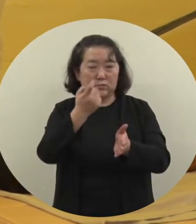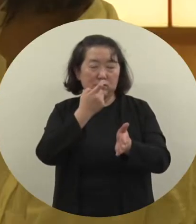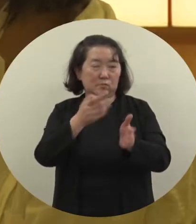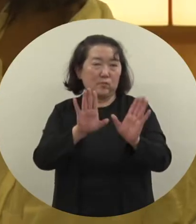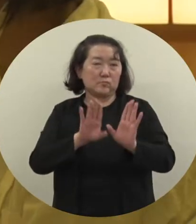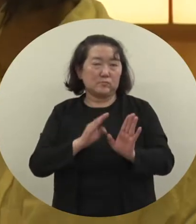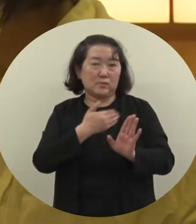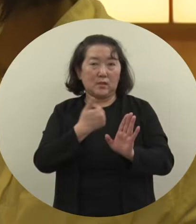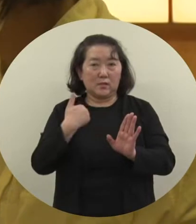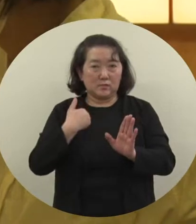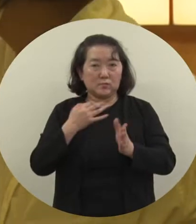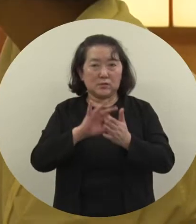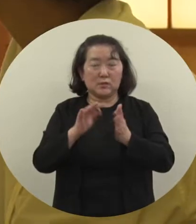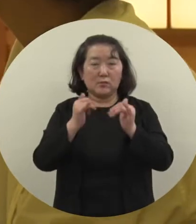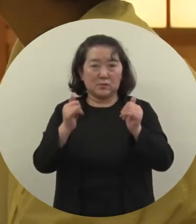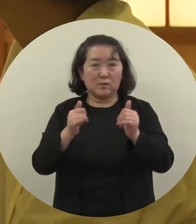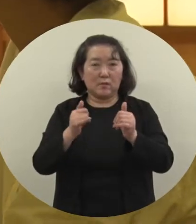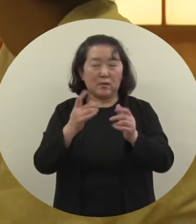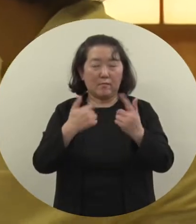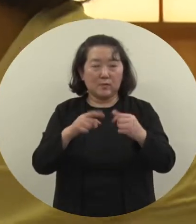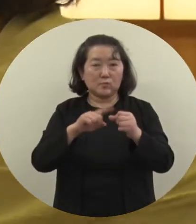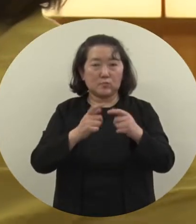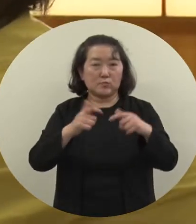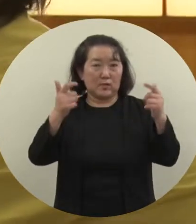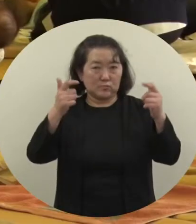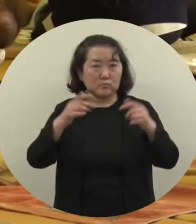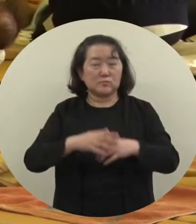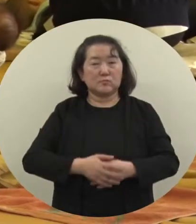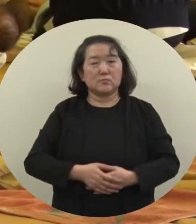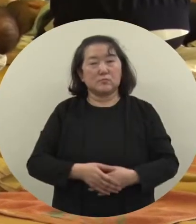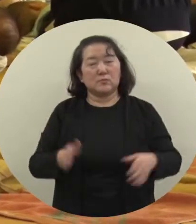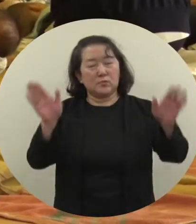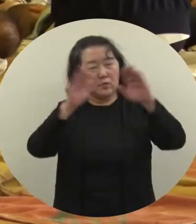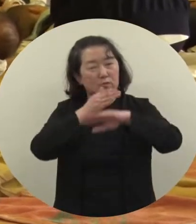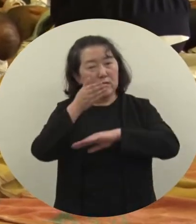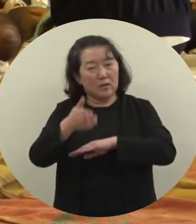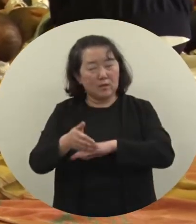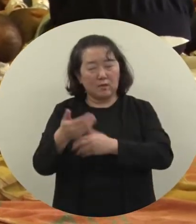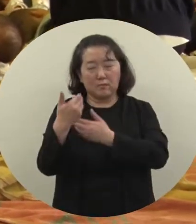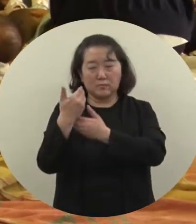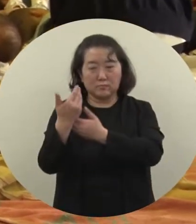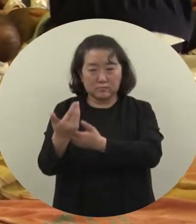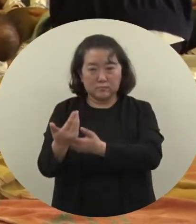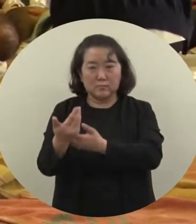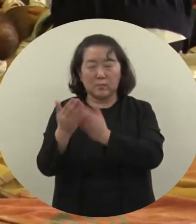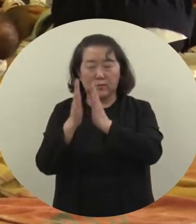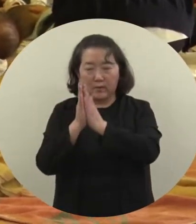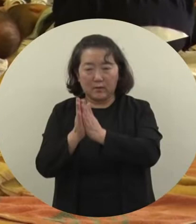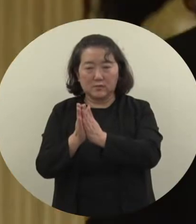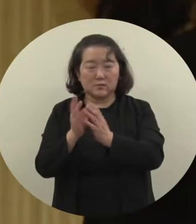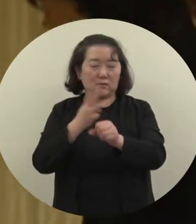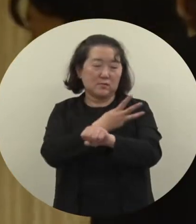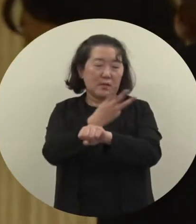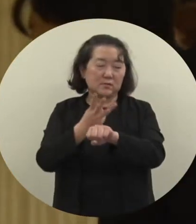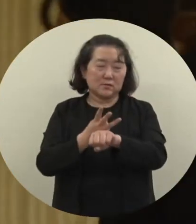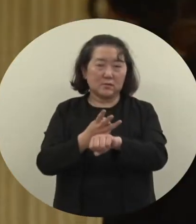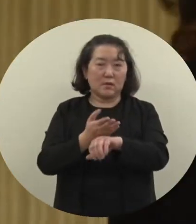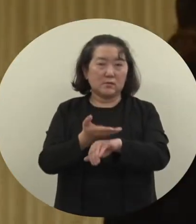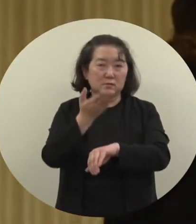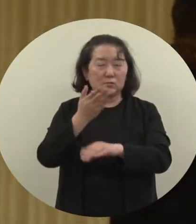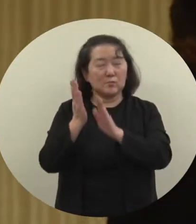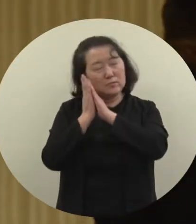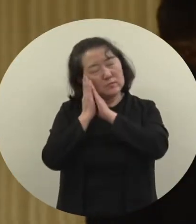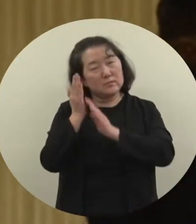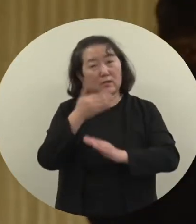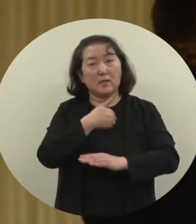。利用者は年々増えています。夜中預かっていただいたので、久しぶりに3時間以上寝ること